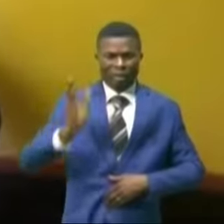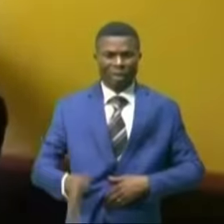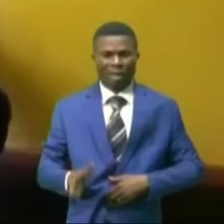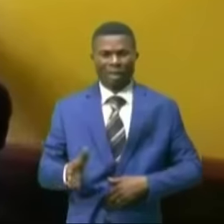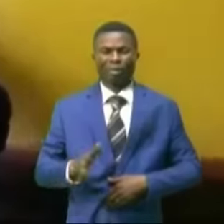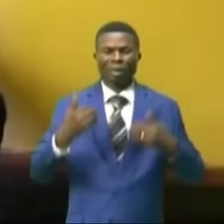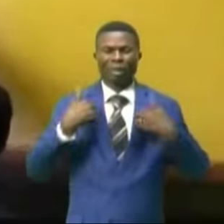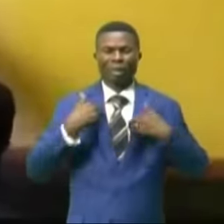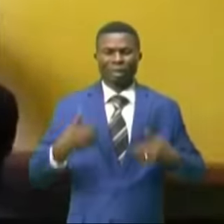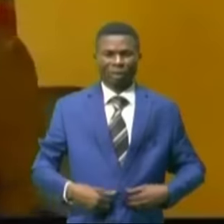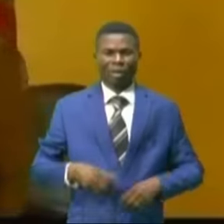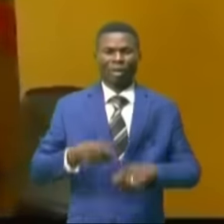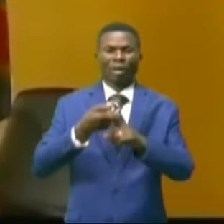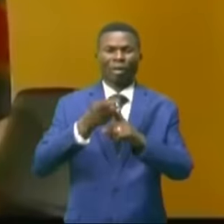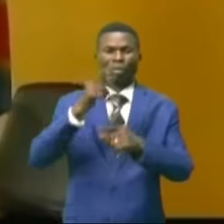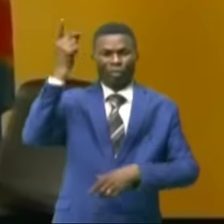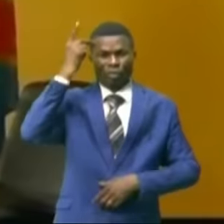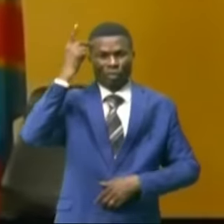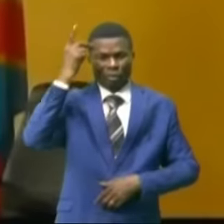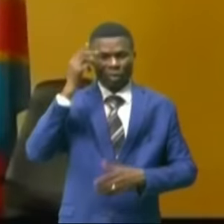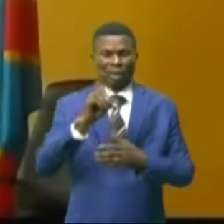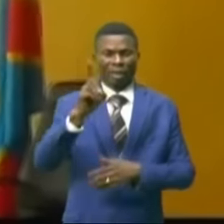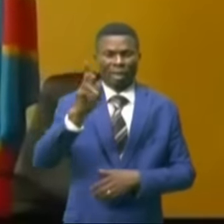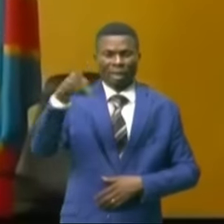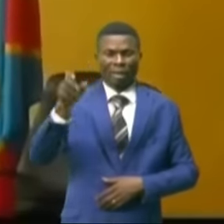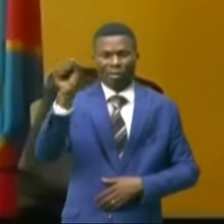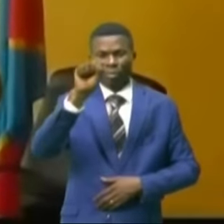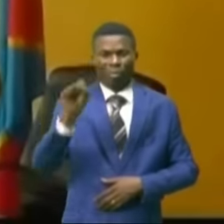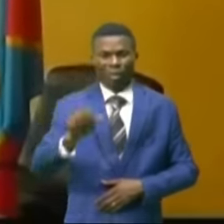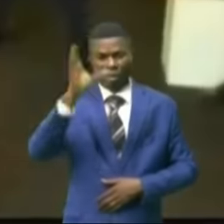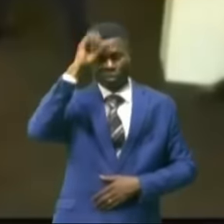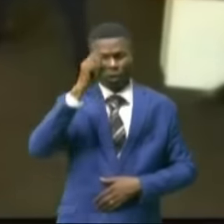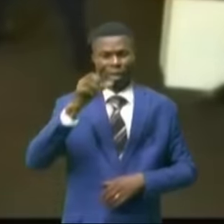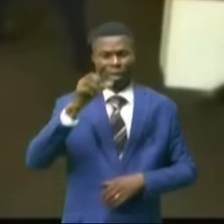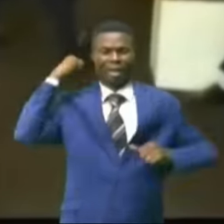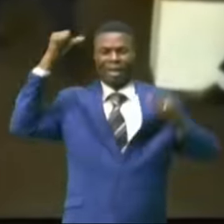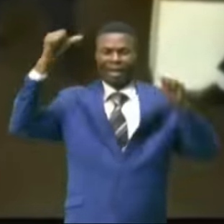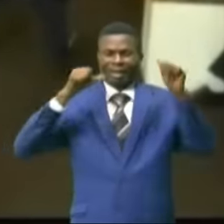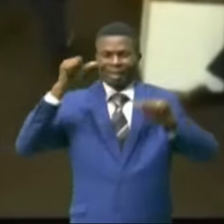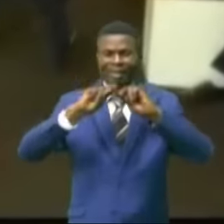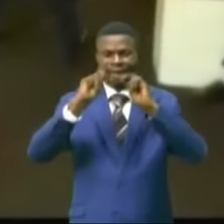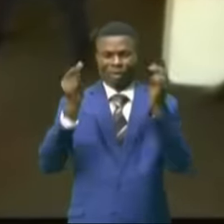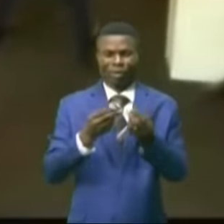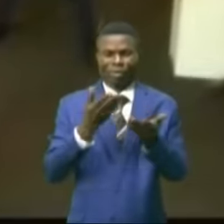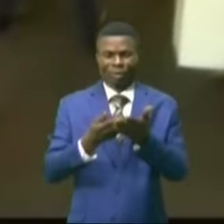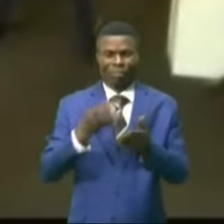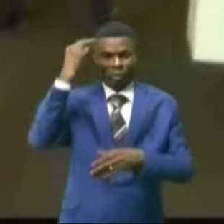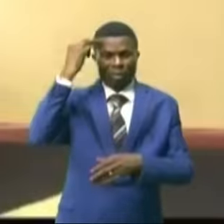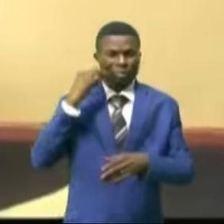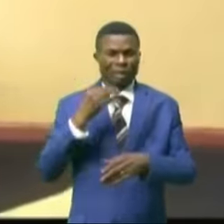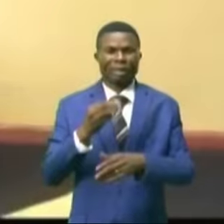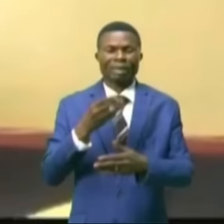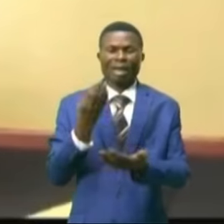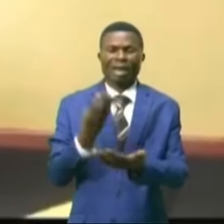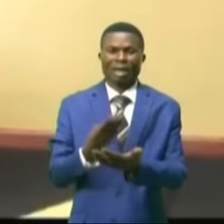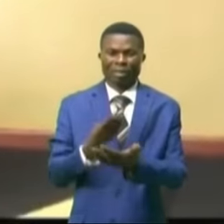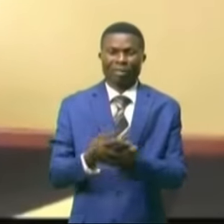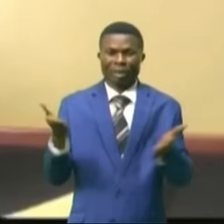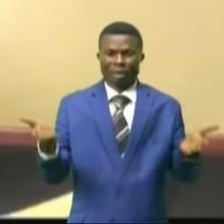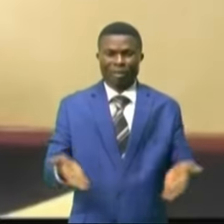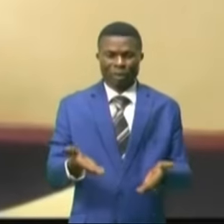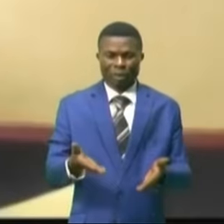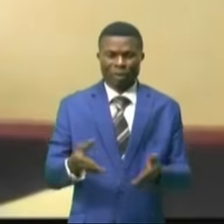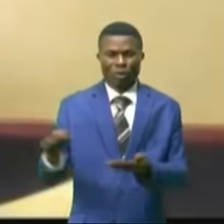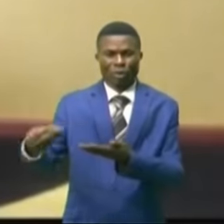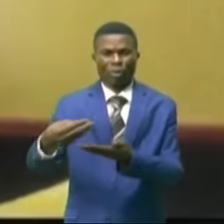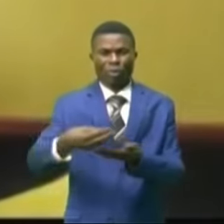SRMNEA venu de Kinshasa, la DPS Kwilu, une production théâtrale par l'ONG Kanaki et le ministère provincial du budget. Sur place, une collecte des